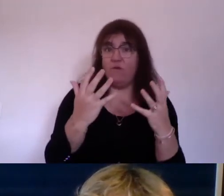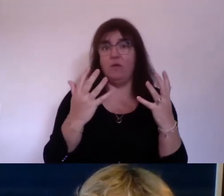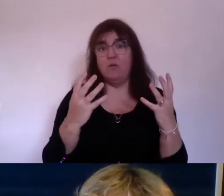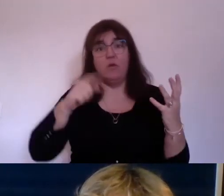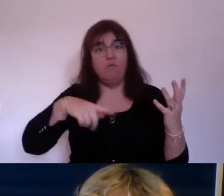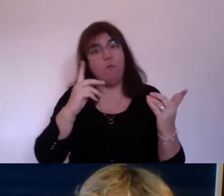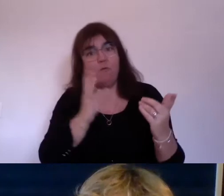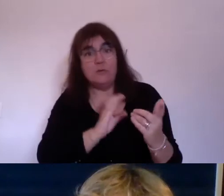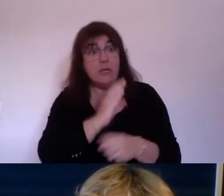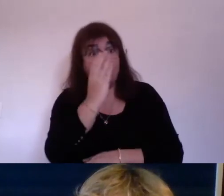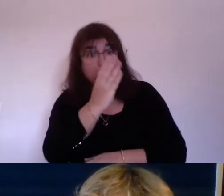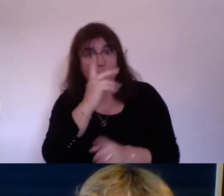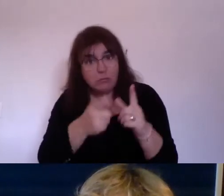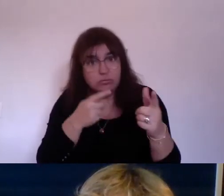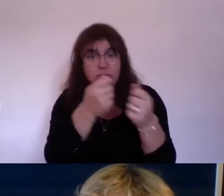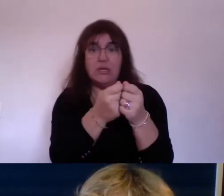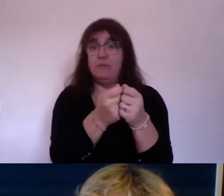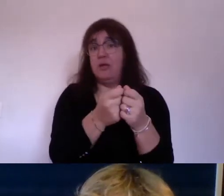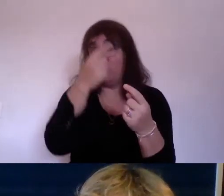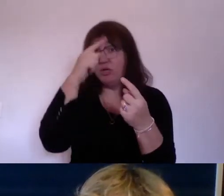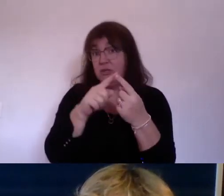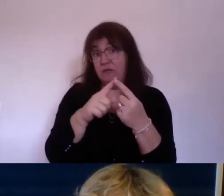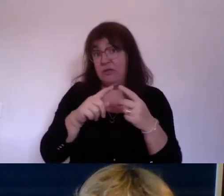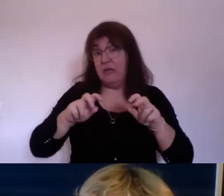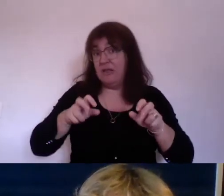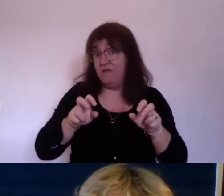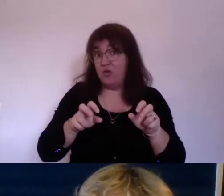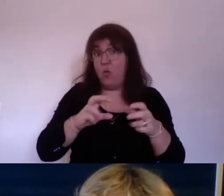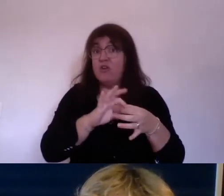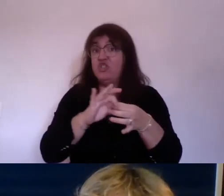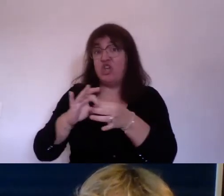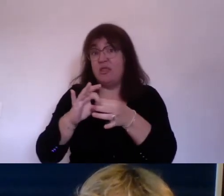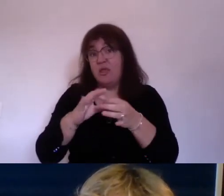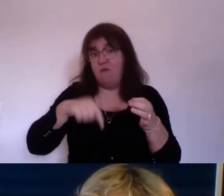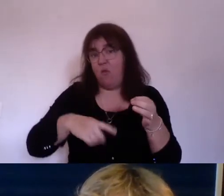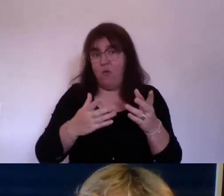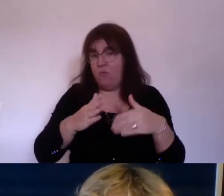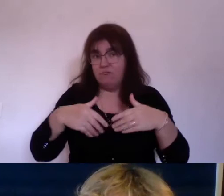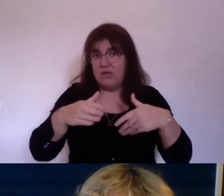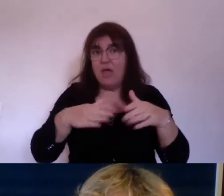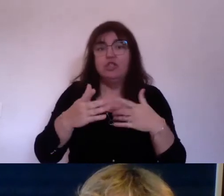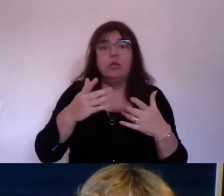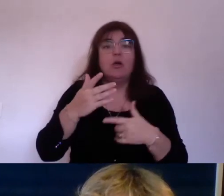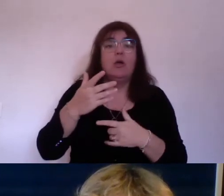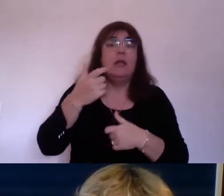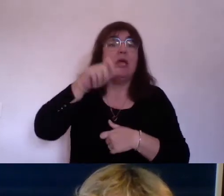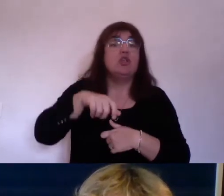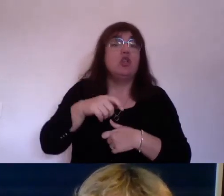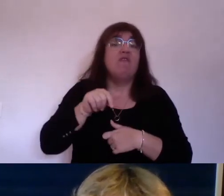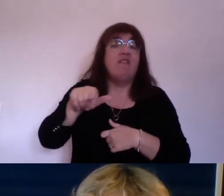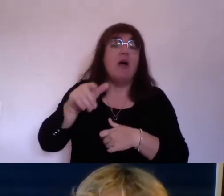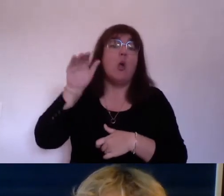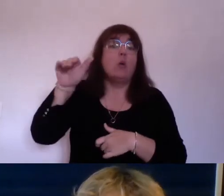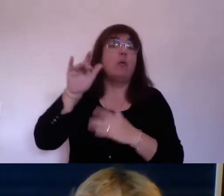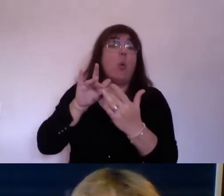permettre à cette télé de fonctionner, que ce soit les opérateurs qui vont se mettre en lien avec Dominique pour pouvoir proposer des contenus